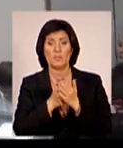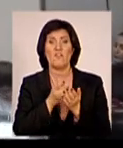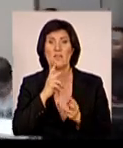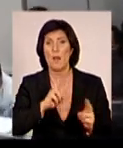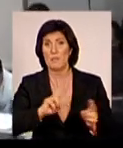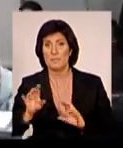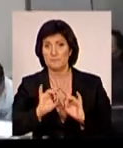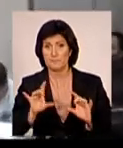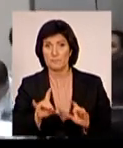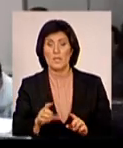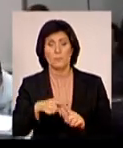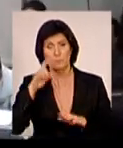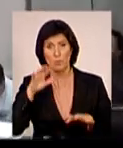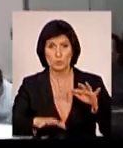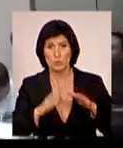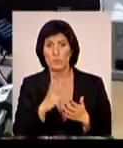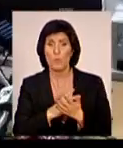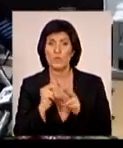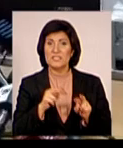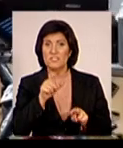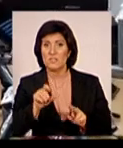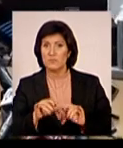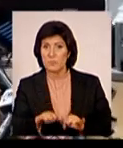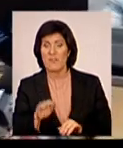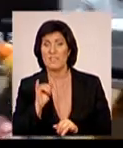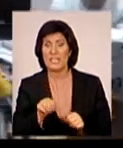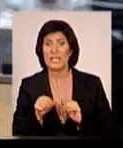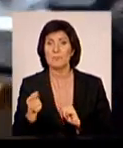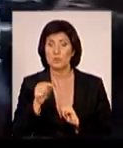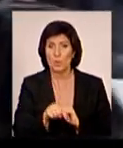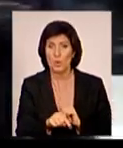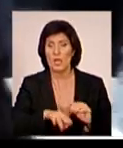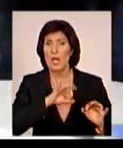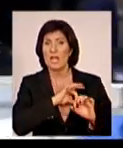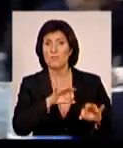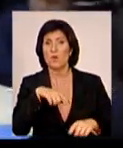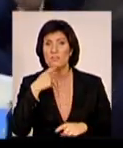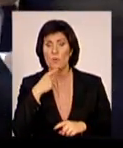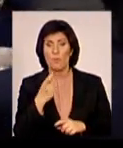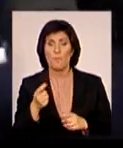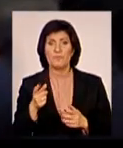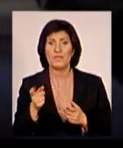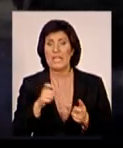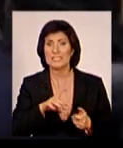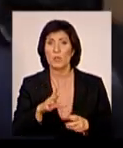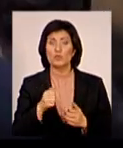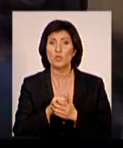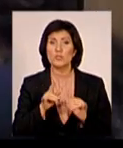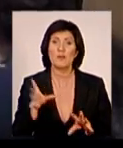апеляції пояснив, що ставить під сумнів покази свідків у справі. Окрім цього, адвокат говорить про недолучення до справи